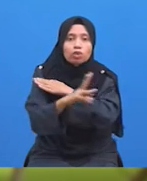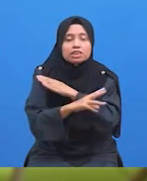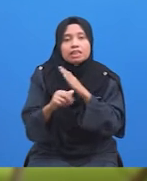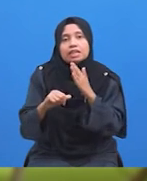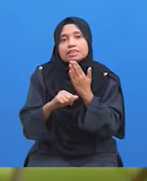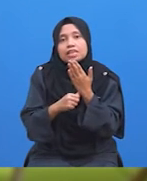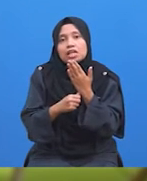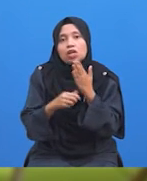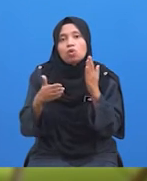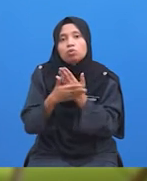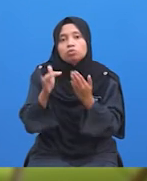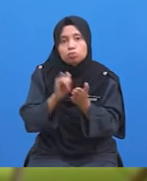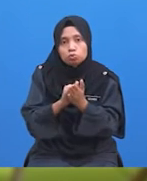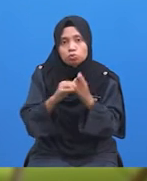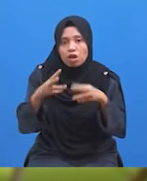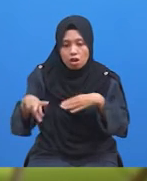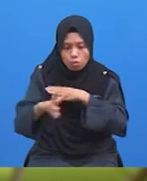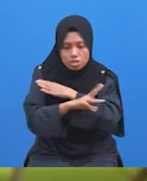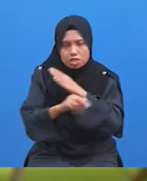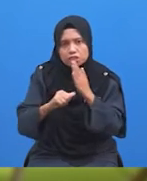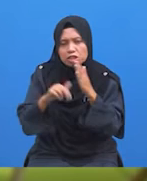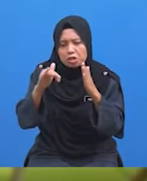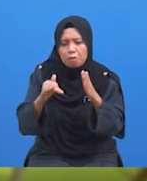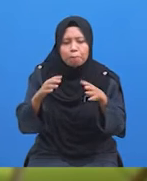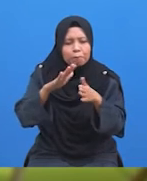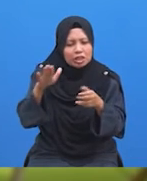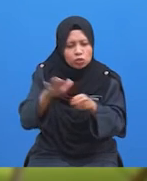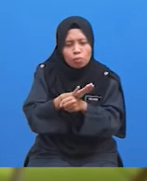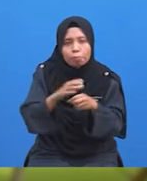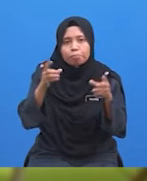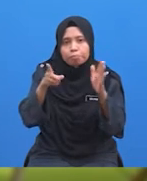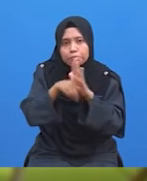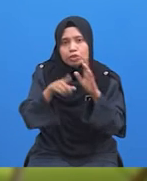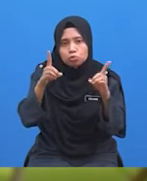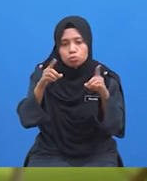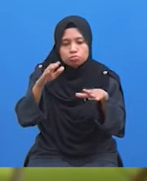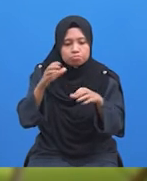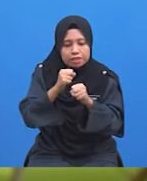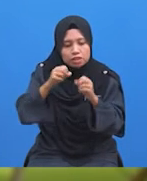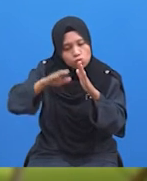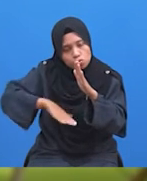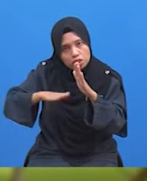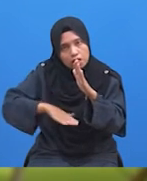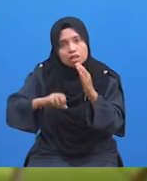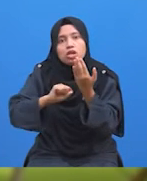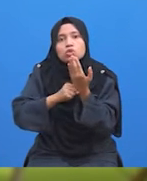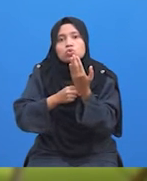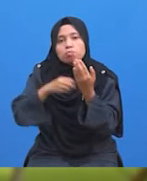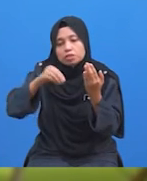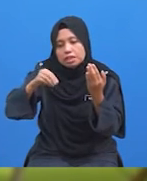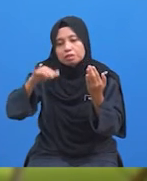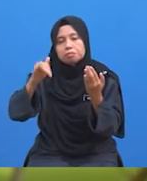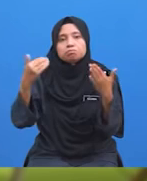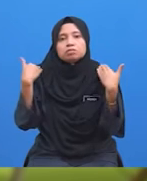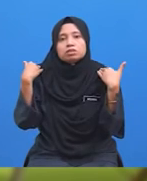oleh itu kawasan asal yang padat penduduk pada mulanya boleh dikurangkan su other tanah yang